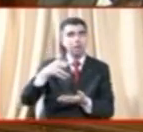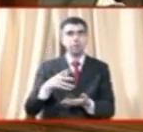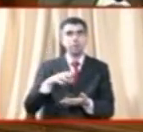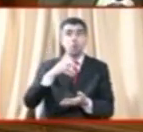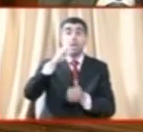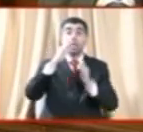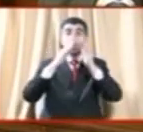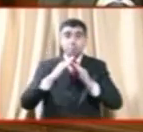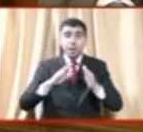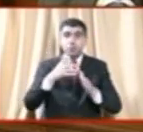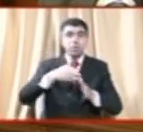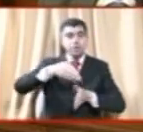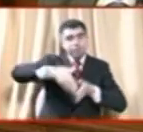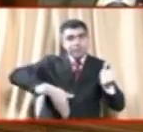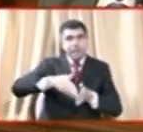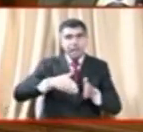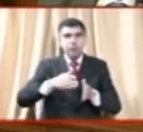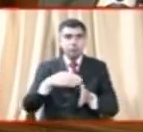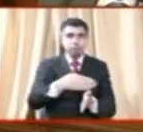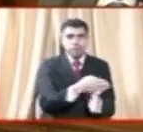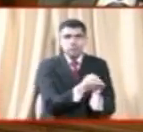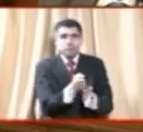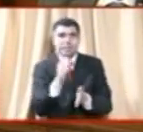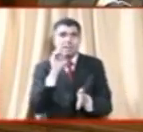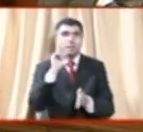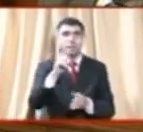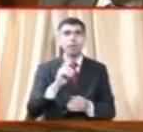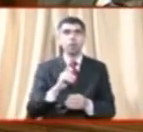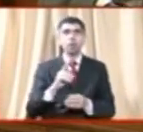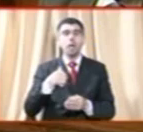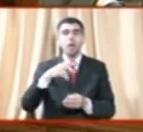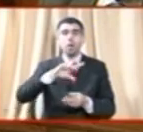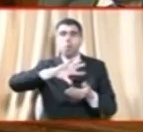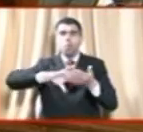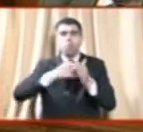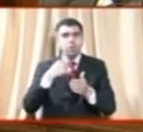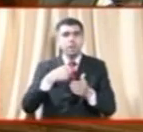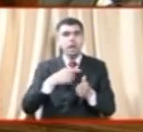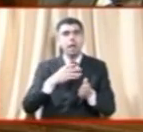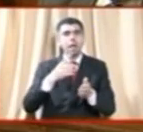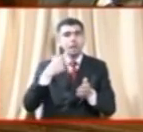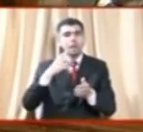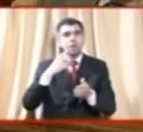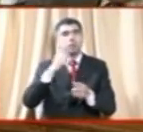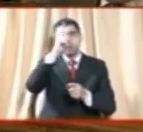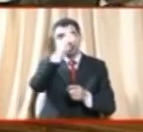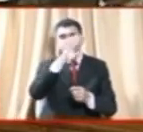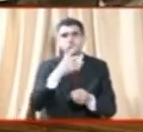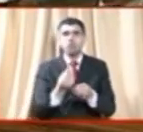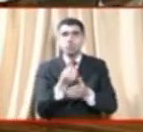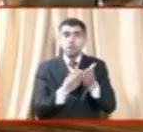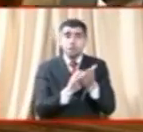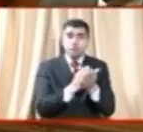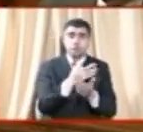غاده مقاده غير كل هذا الشيء. حنا تنحاول نتغلبوا على هذا الشيء بالوحدات الصحيه المتنقله، لان ما